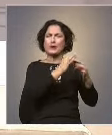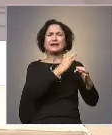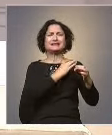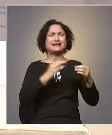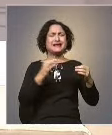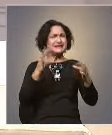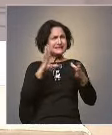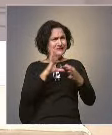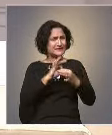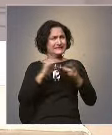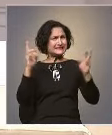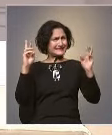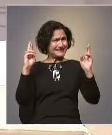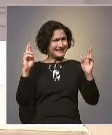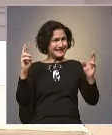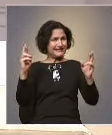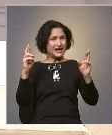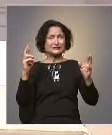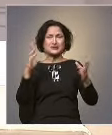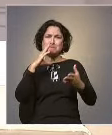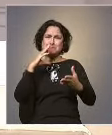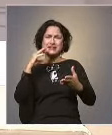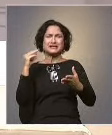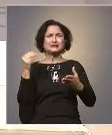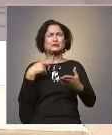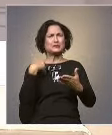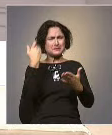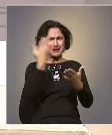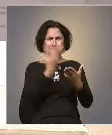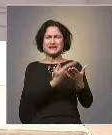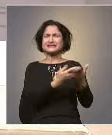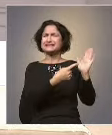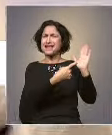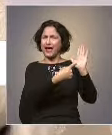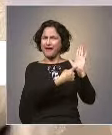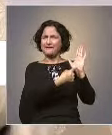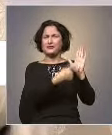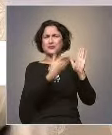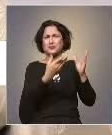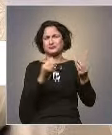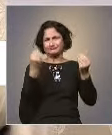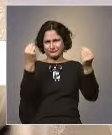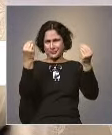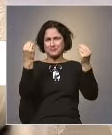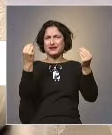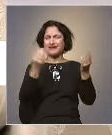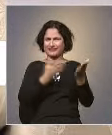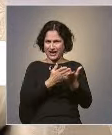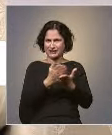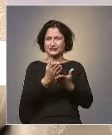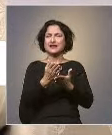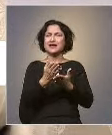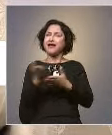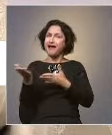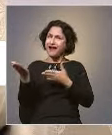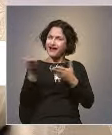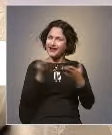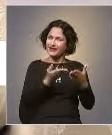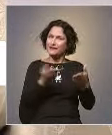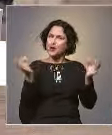надеждата българското да бъде възродено по най-престижния начин. Добре, аз ви благодаря и ви каня отново да бъдете наш гост, когато има